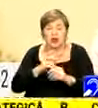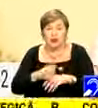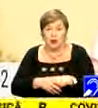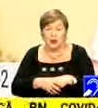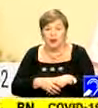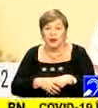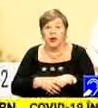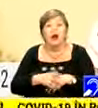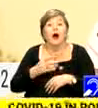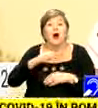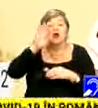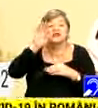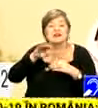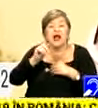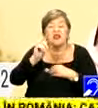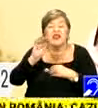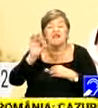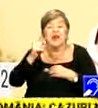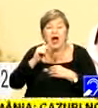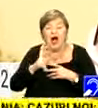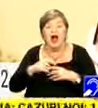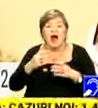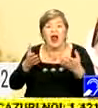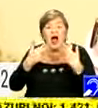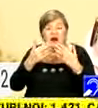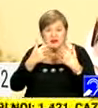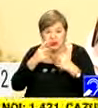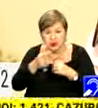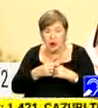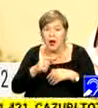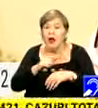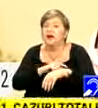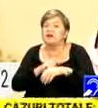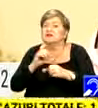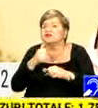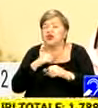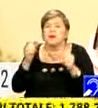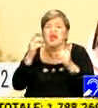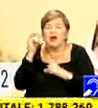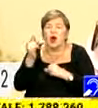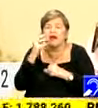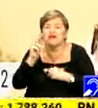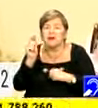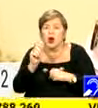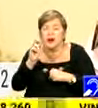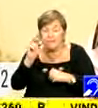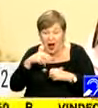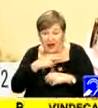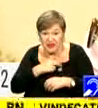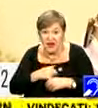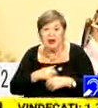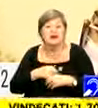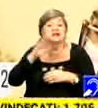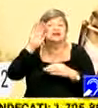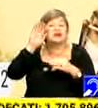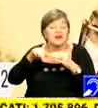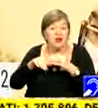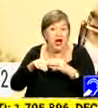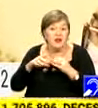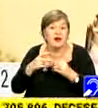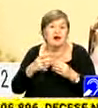cu reducerea TVA-ului la gigacalorie pe perioada iernii, ianuarie, februarie, martie, astfel încât să fie cât